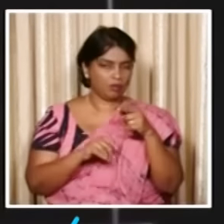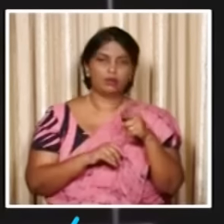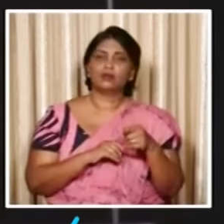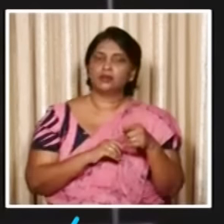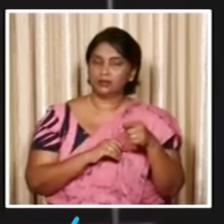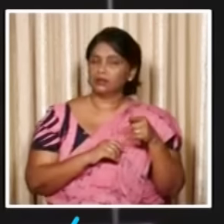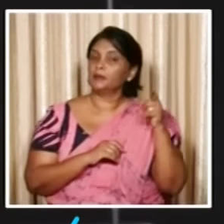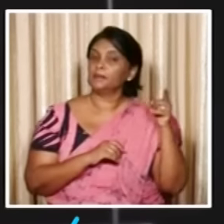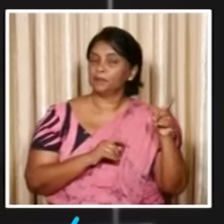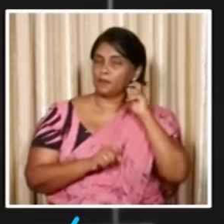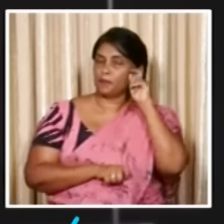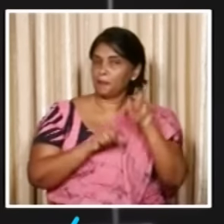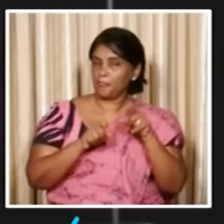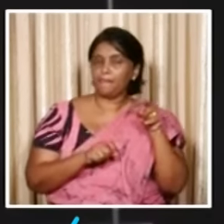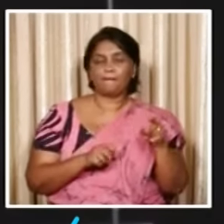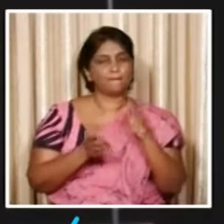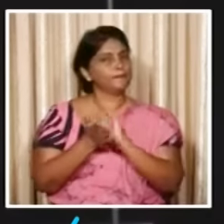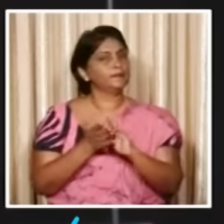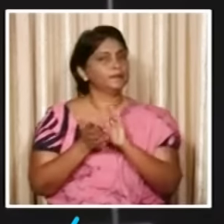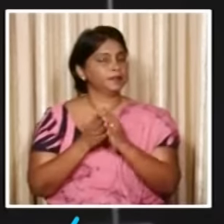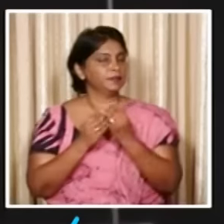அந்த மக்கள் தங்களுடைய சிகிச்சையை பெற்றுக்கொள்ள